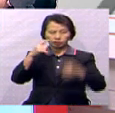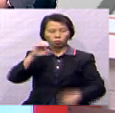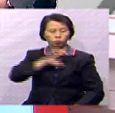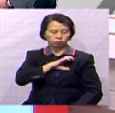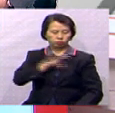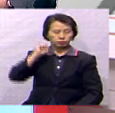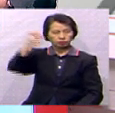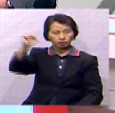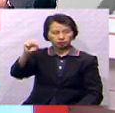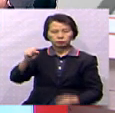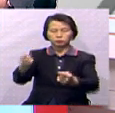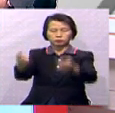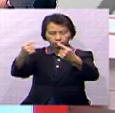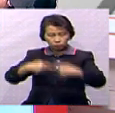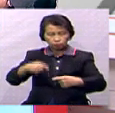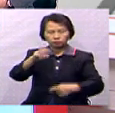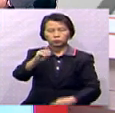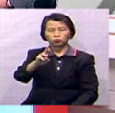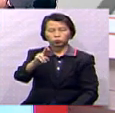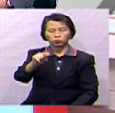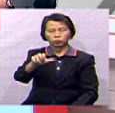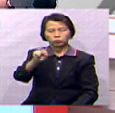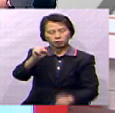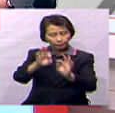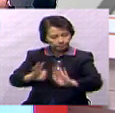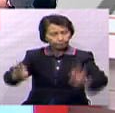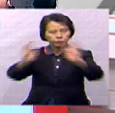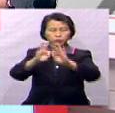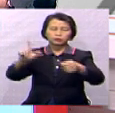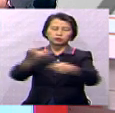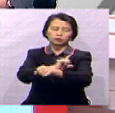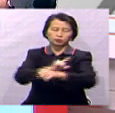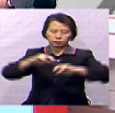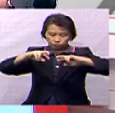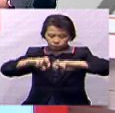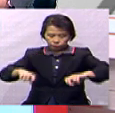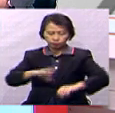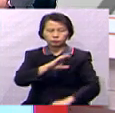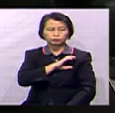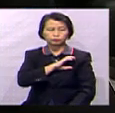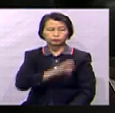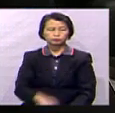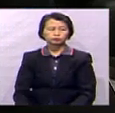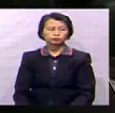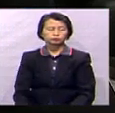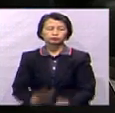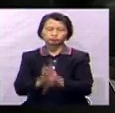Datuk Ramli Din, kehadiran Tan Sri Musa penting bagi melengkapkan siasatan polis. Jadi eloklah